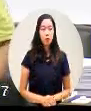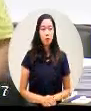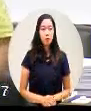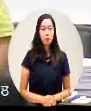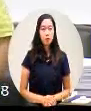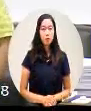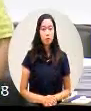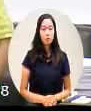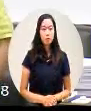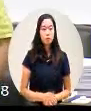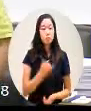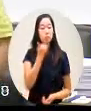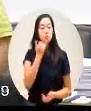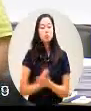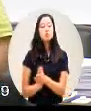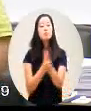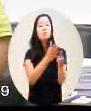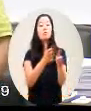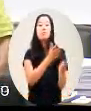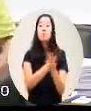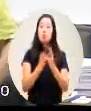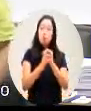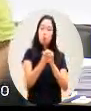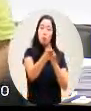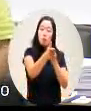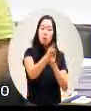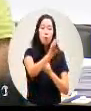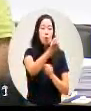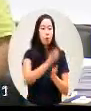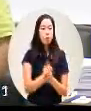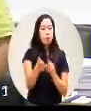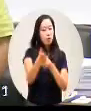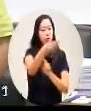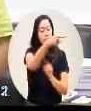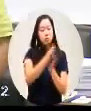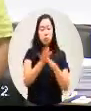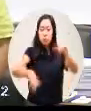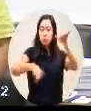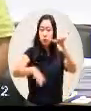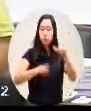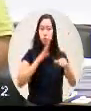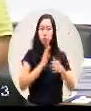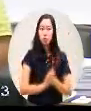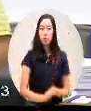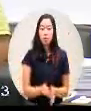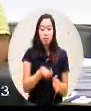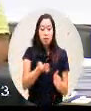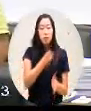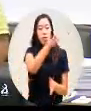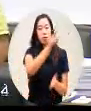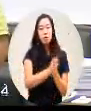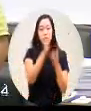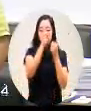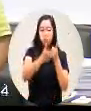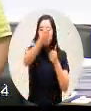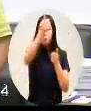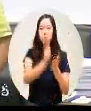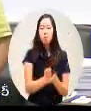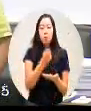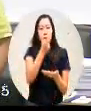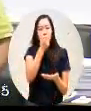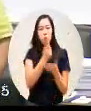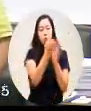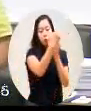可以请问萧议员萧永达，伊是咧前辈，过来，他都话你就咧说讲遐个人，是毋